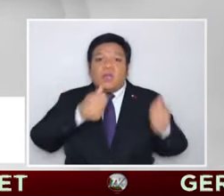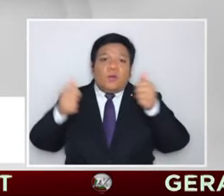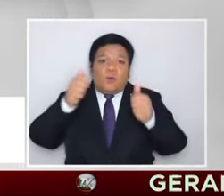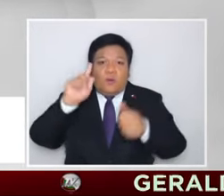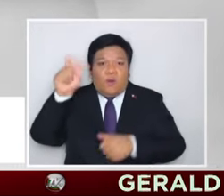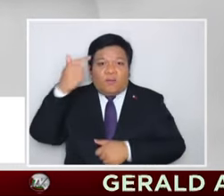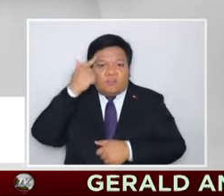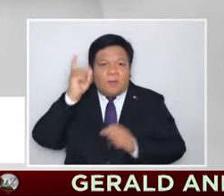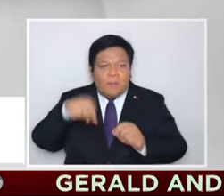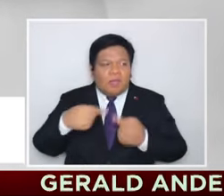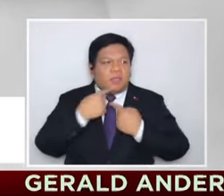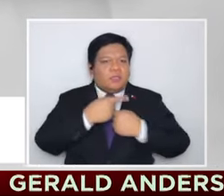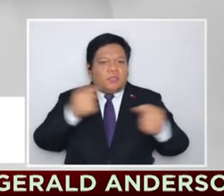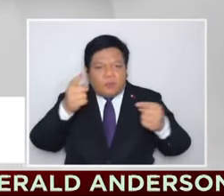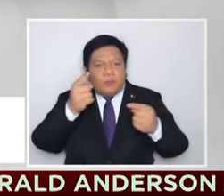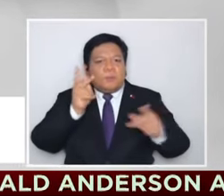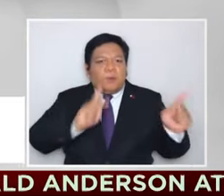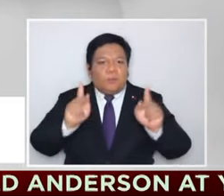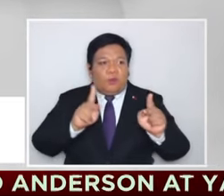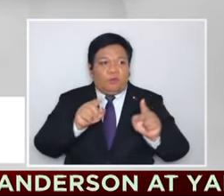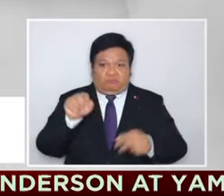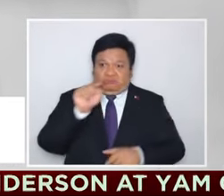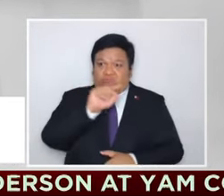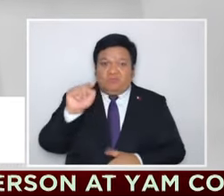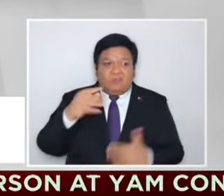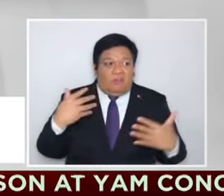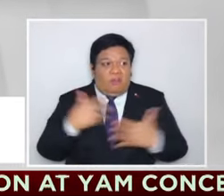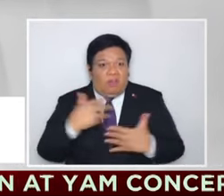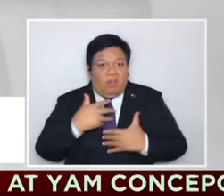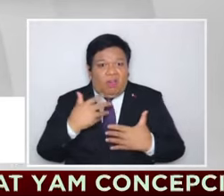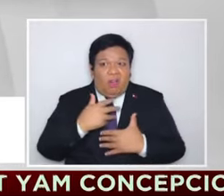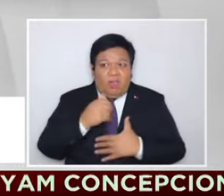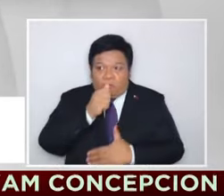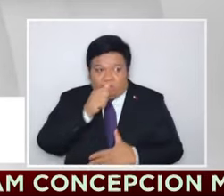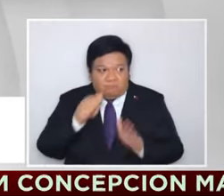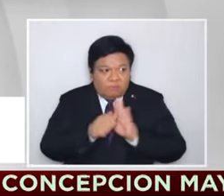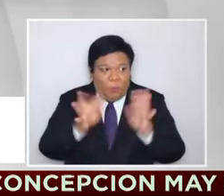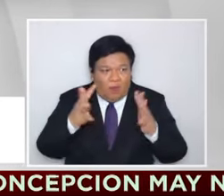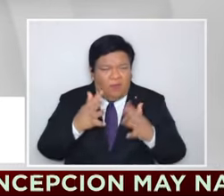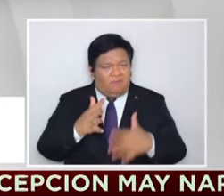Kaya walang dapat ikatakot umano kung walang itinatago ayon kay Attorney.